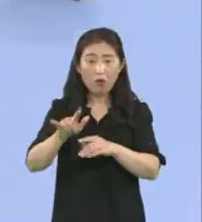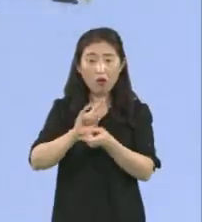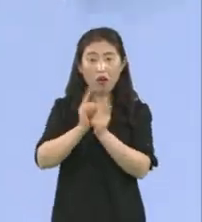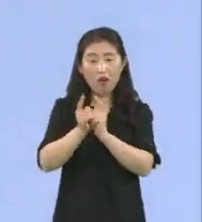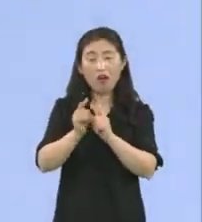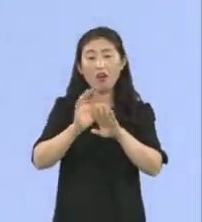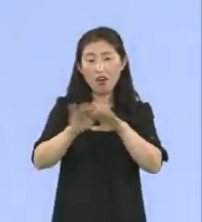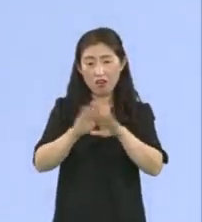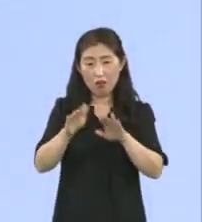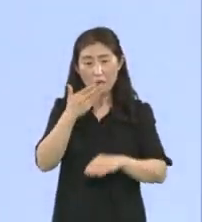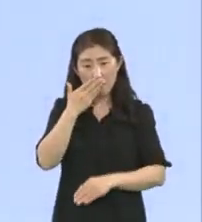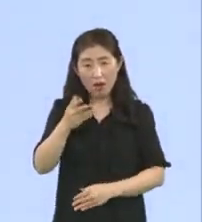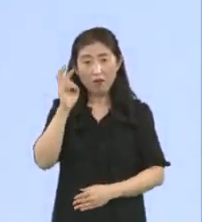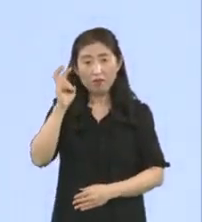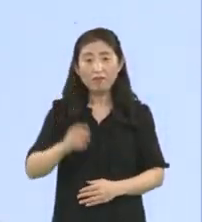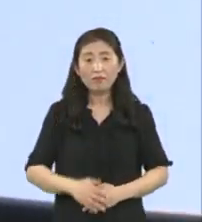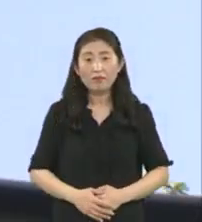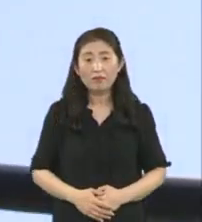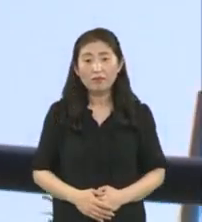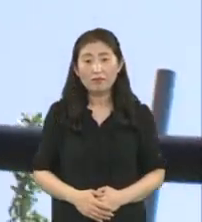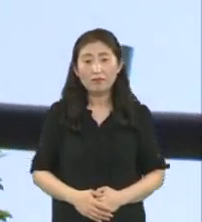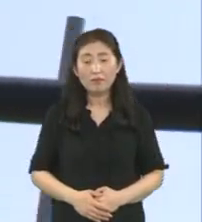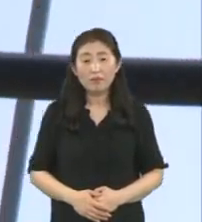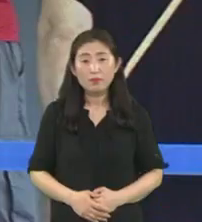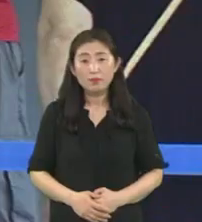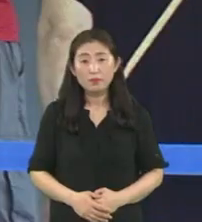주목됩니다. TJB 강진원입니다.